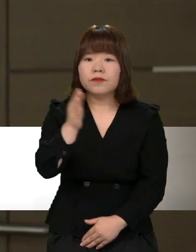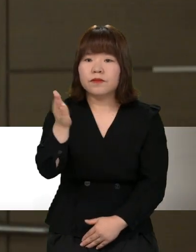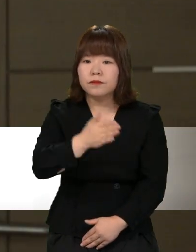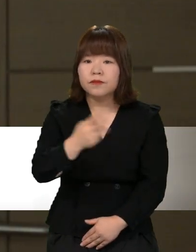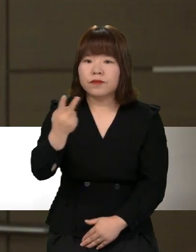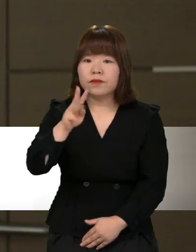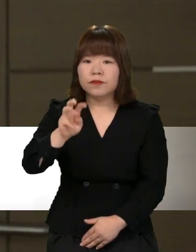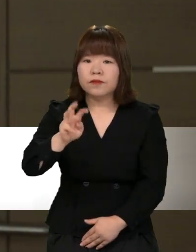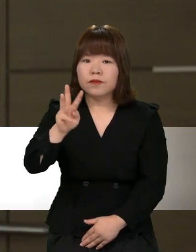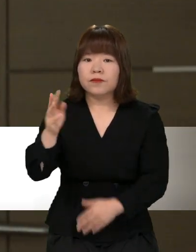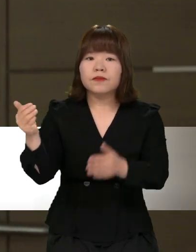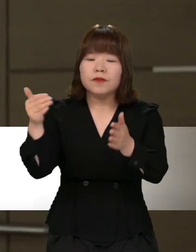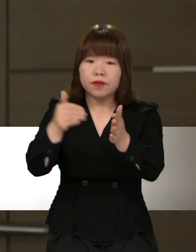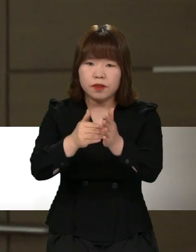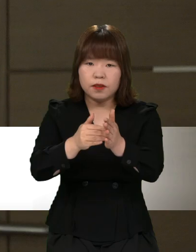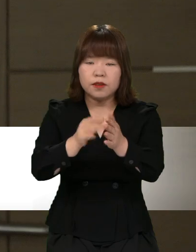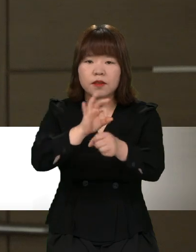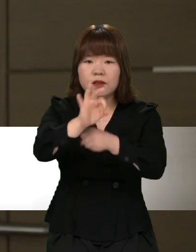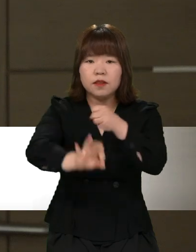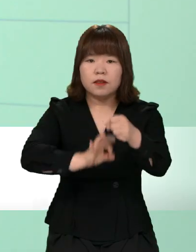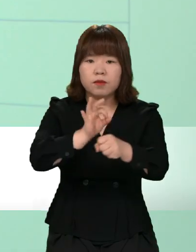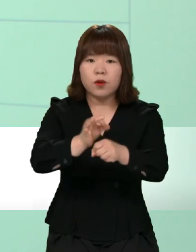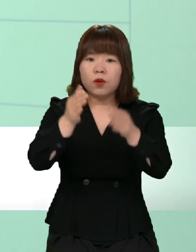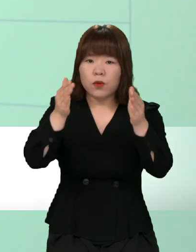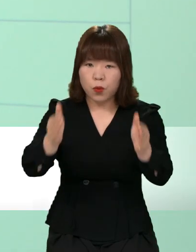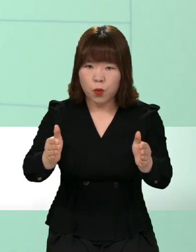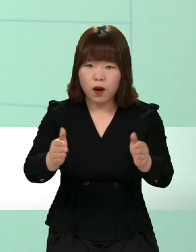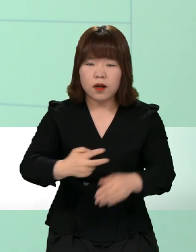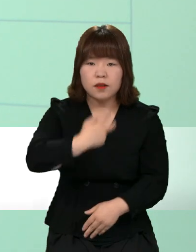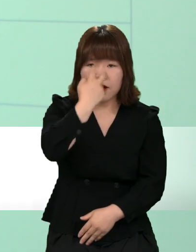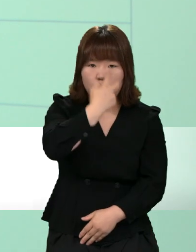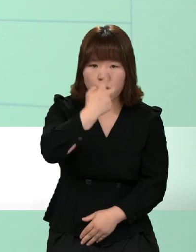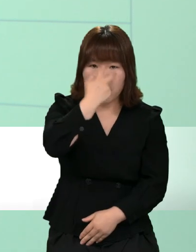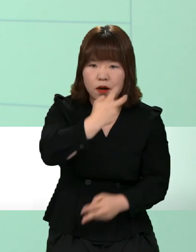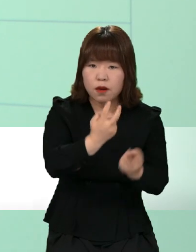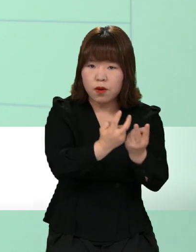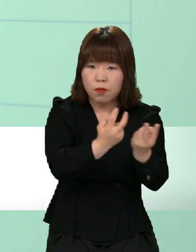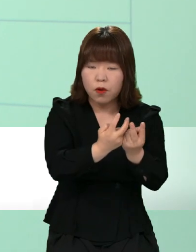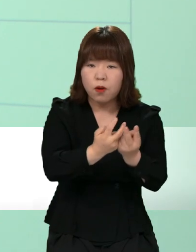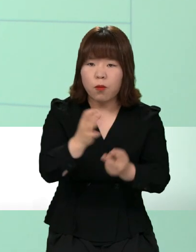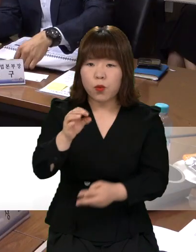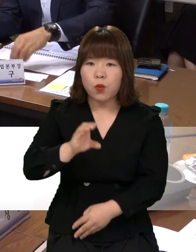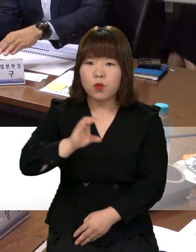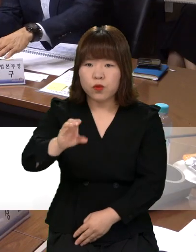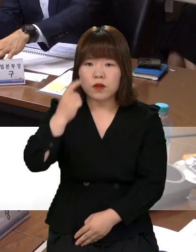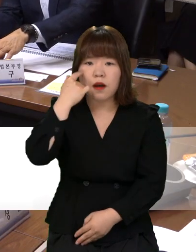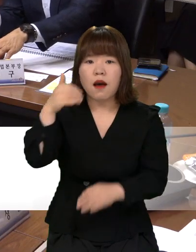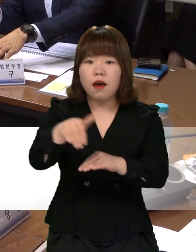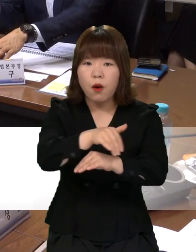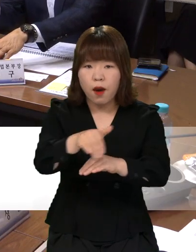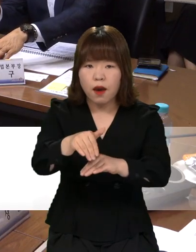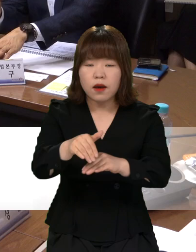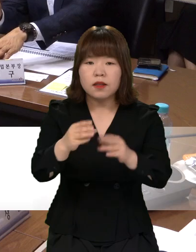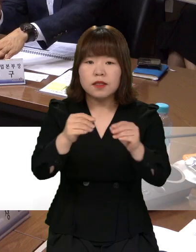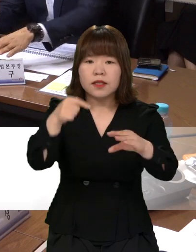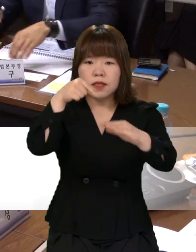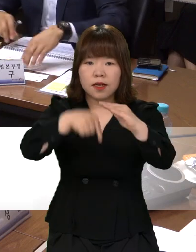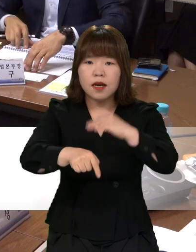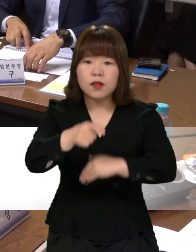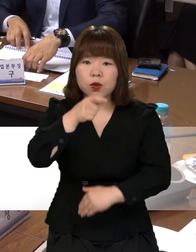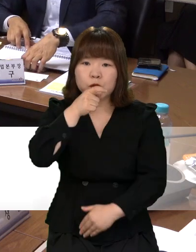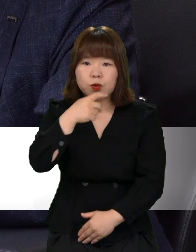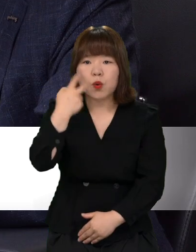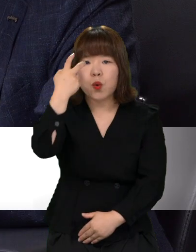2024년부터 2033년까지 10년간 단계별 관리계획과 투자 계획 등 지하수 개발